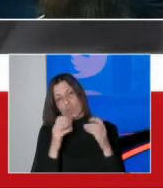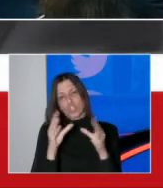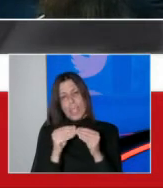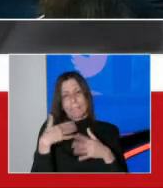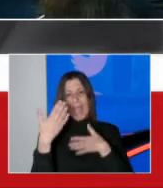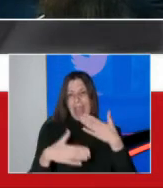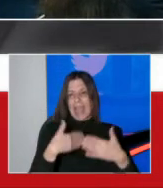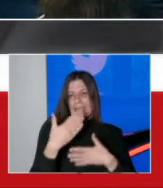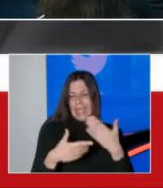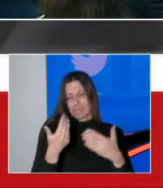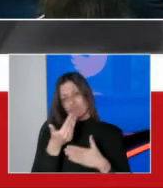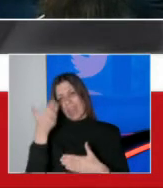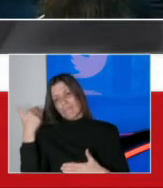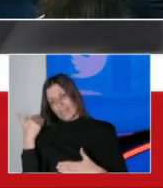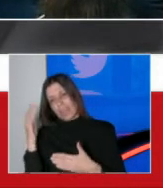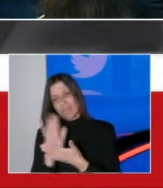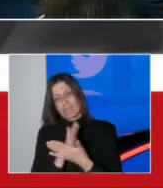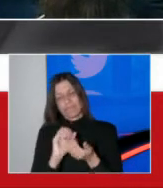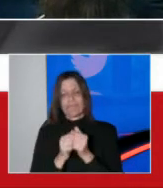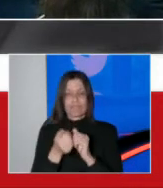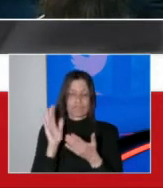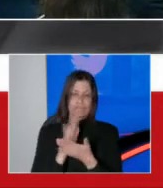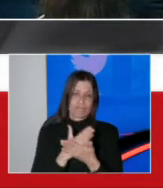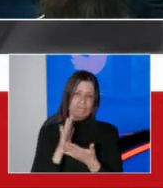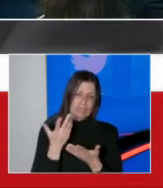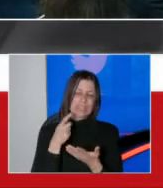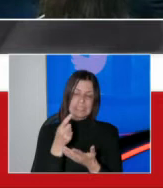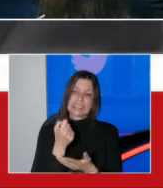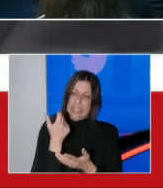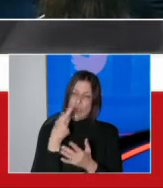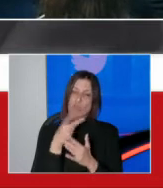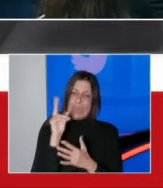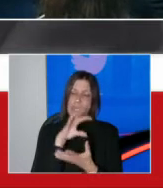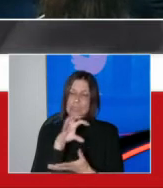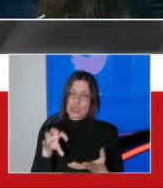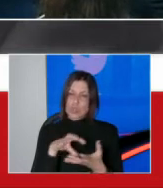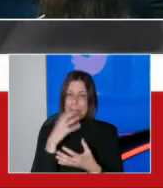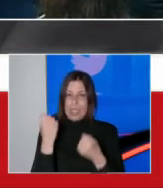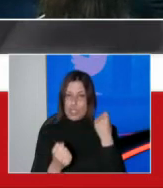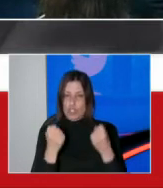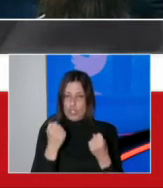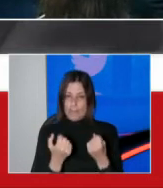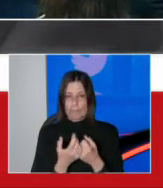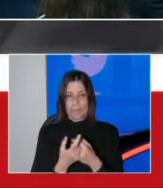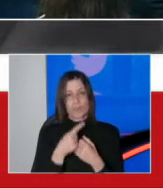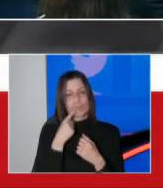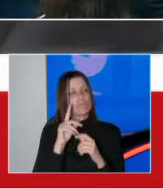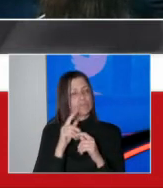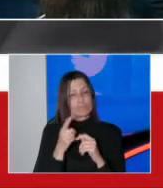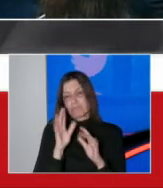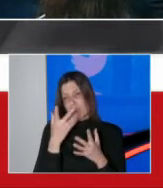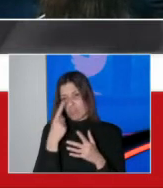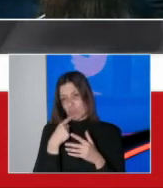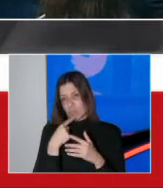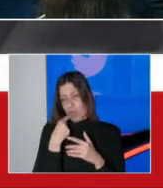ההליכים שקודמים לגזר הדין או להכרעת הדין, זה קצת יותר מסובך וקשה. אז מה שאתה אומר, פרופסור, כן,